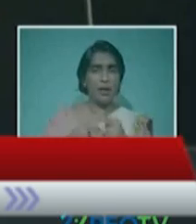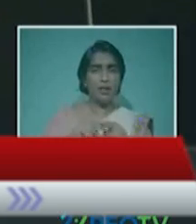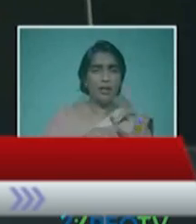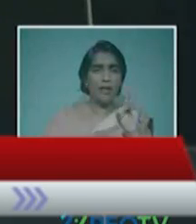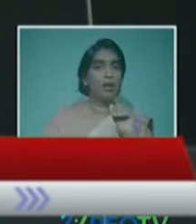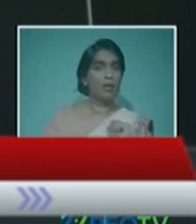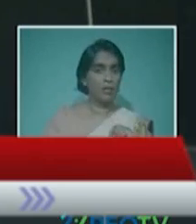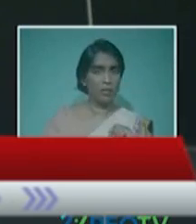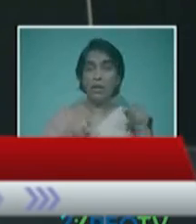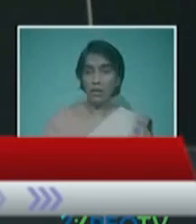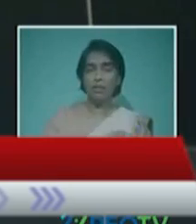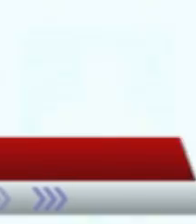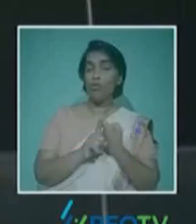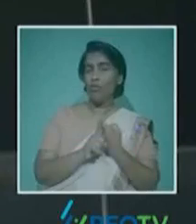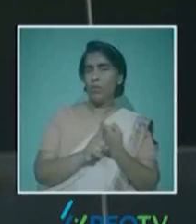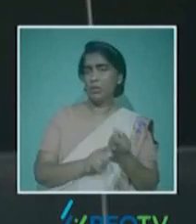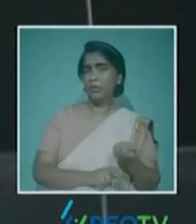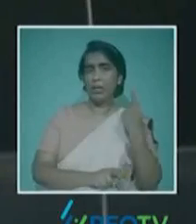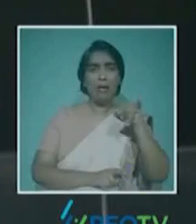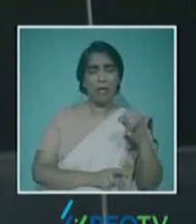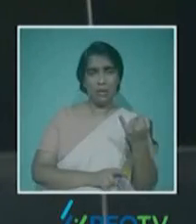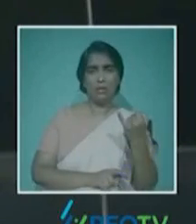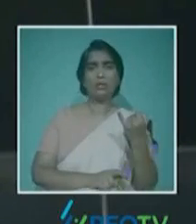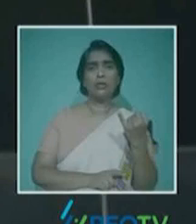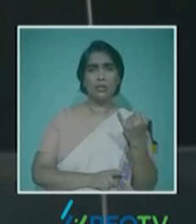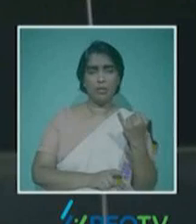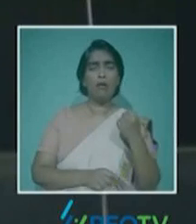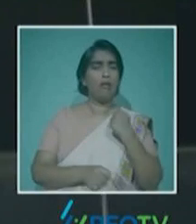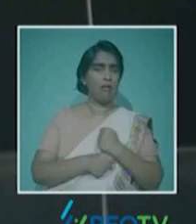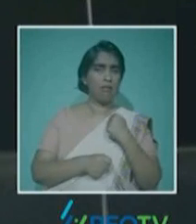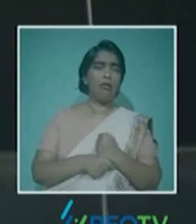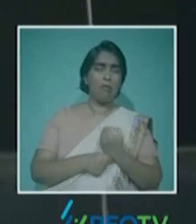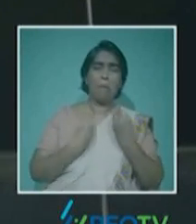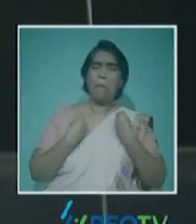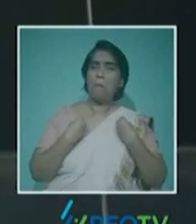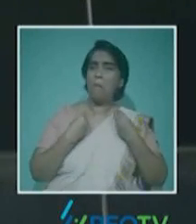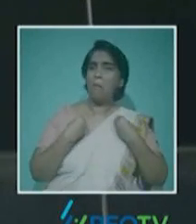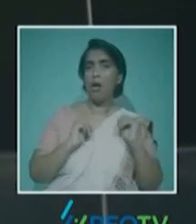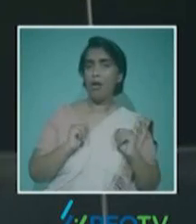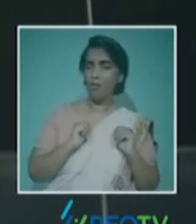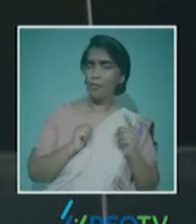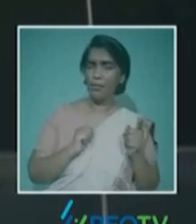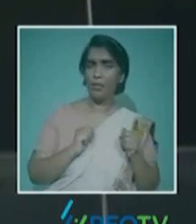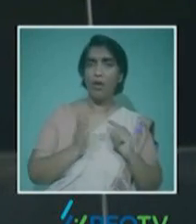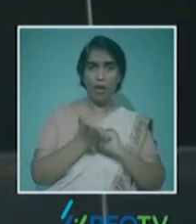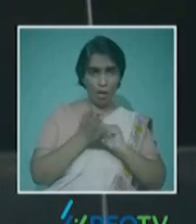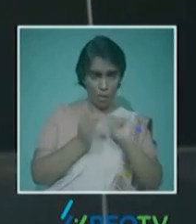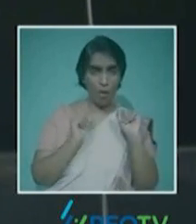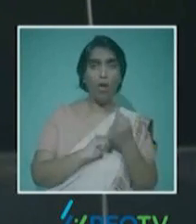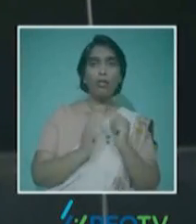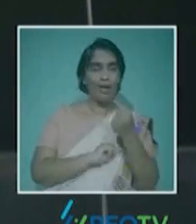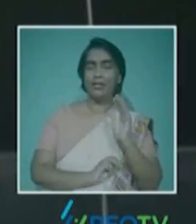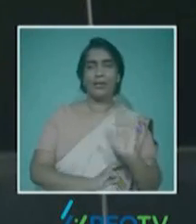අඩු කරනවා කියලා. දැන් කියන කෝටි 1600ක් මේ රජය කැප කළ මේ අගය කියලා. ලොතරැයියක් ඇදුනලු.